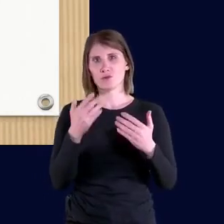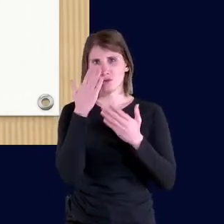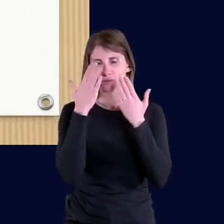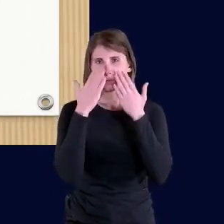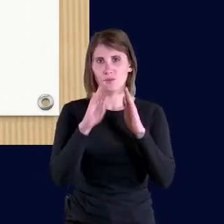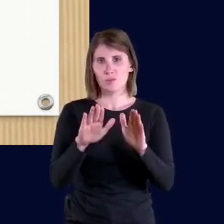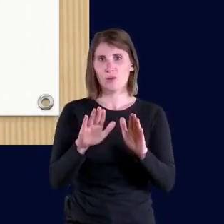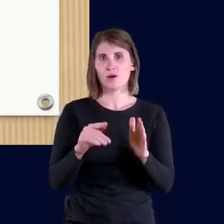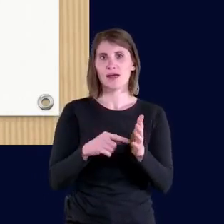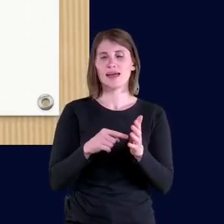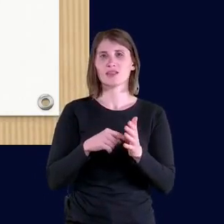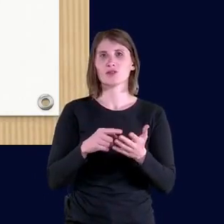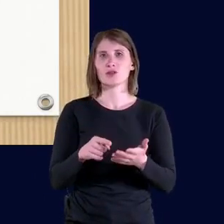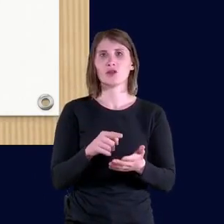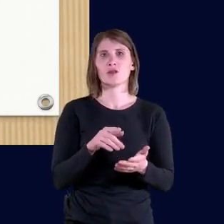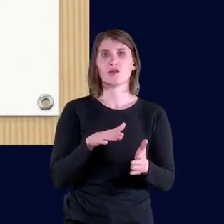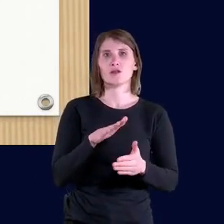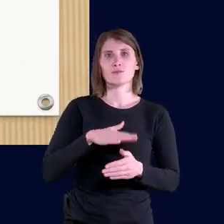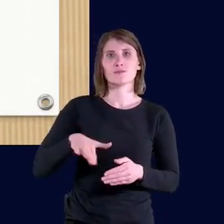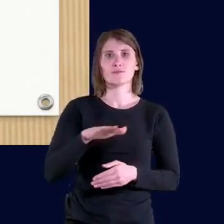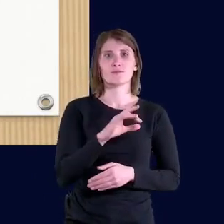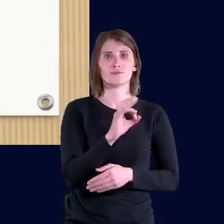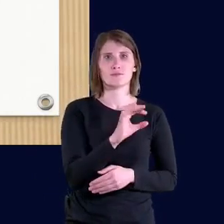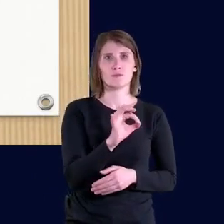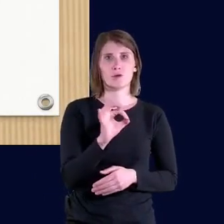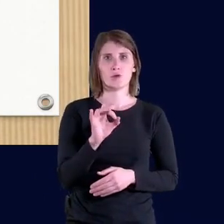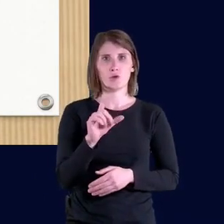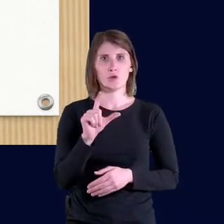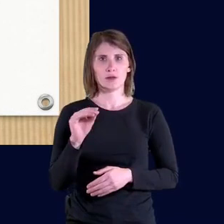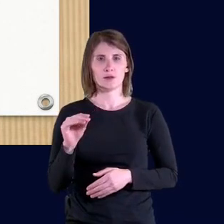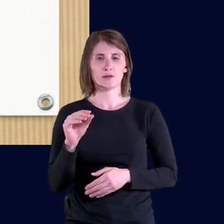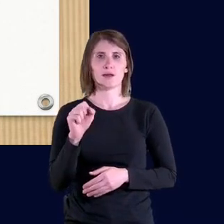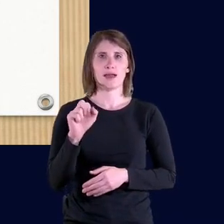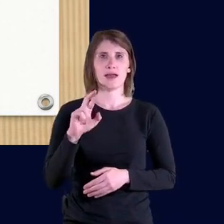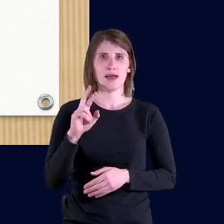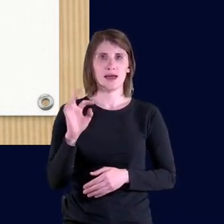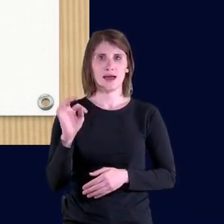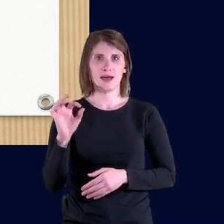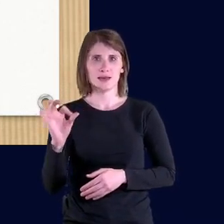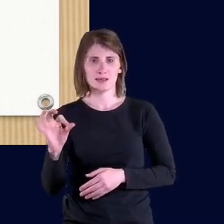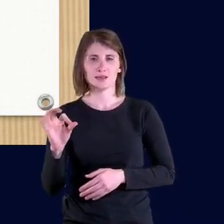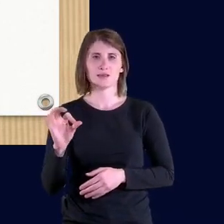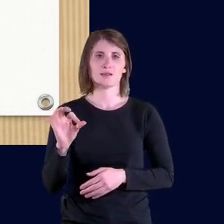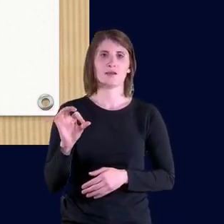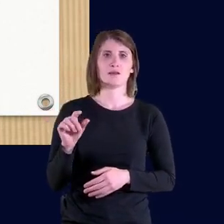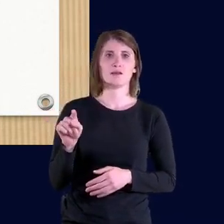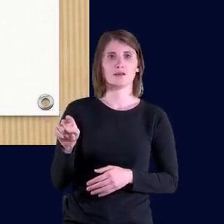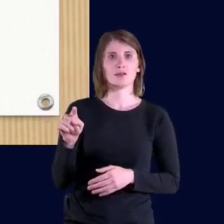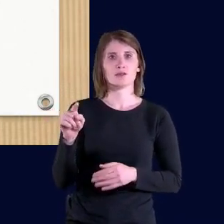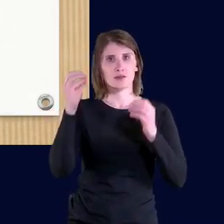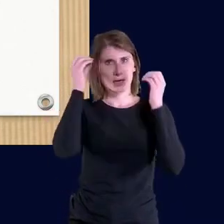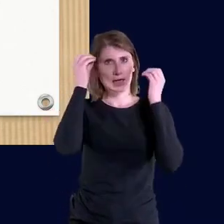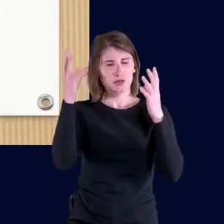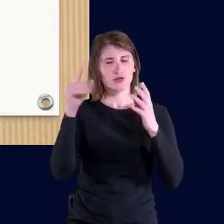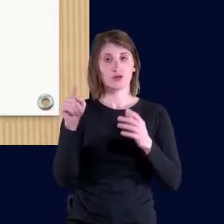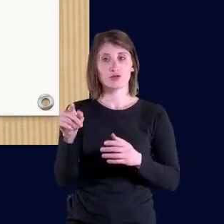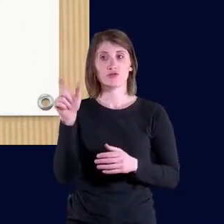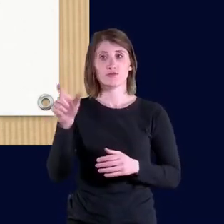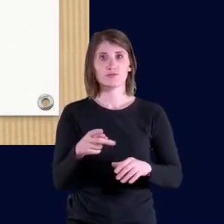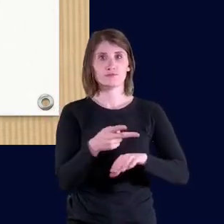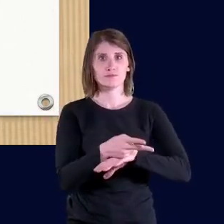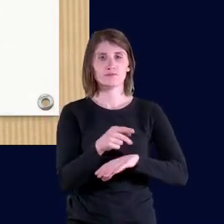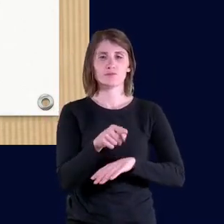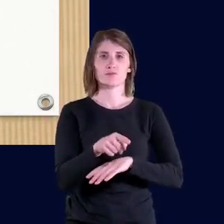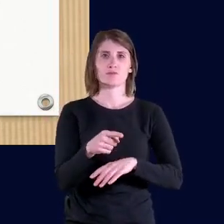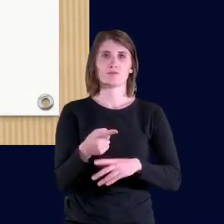tą platformę Google artsandculture gdzie użytkownicy mają tutaj dostęp do